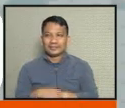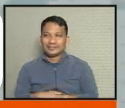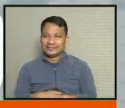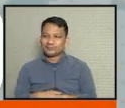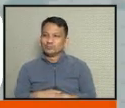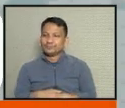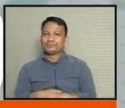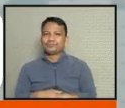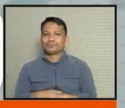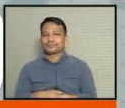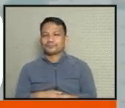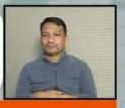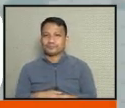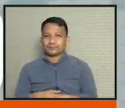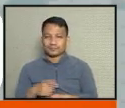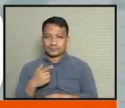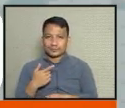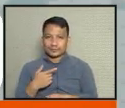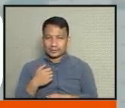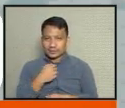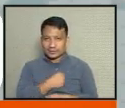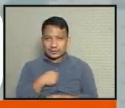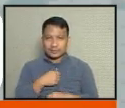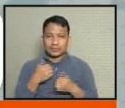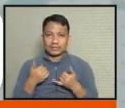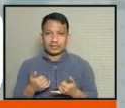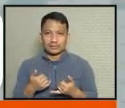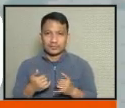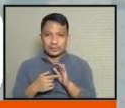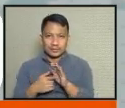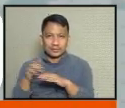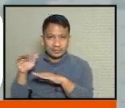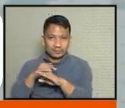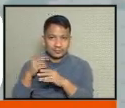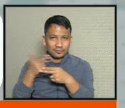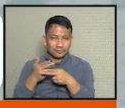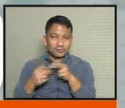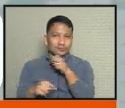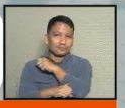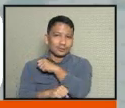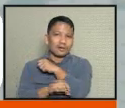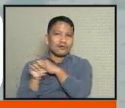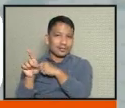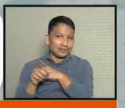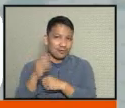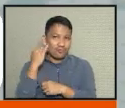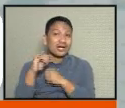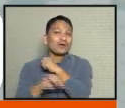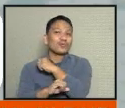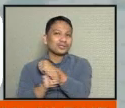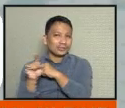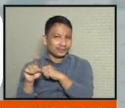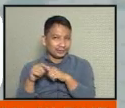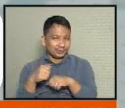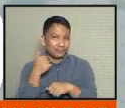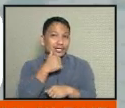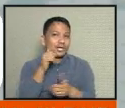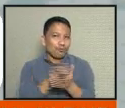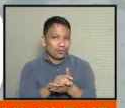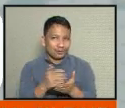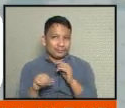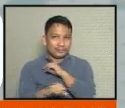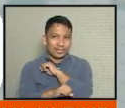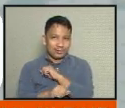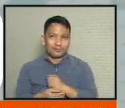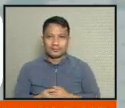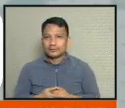Di ba, sir? Pasensya na, sir, ha? Pero sa ngayon, sir, ang tawag ko sa iyo, ang bansag ko sa iyo, kawatan. Kawatan ka, sir, eh. Magnanakaw ka.